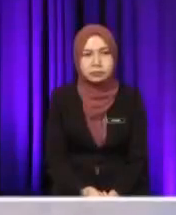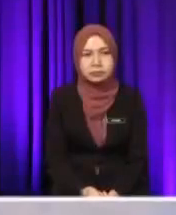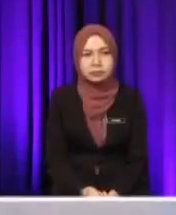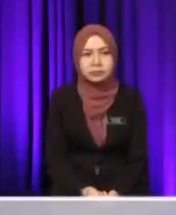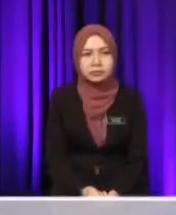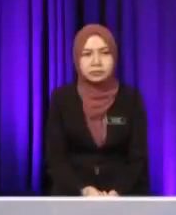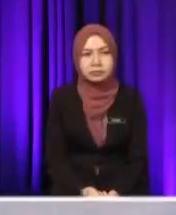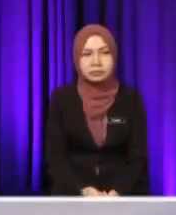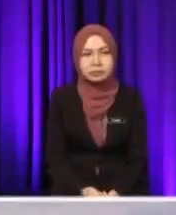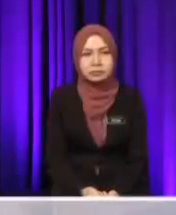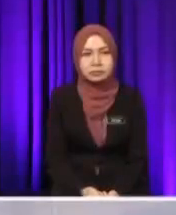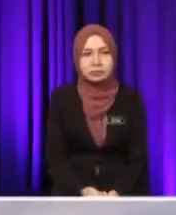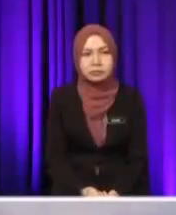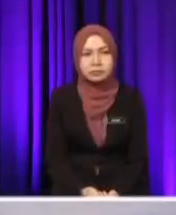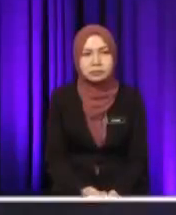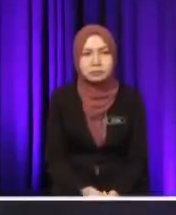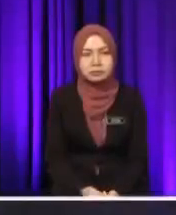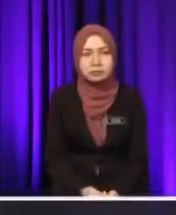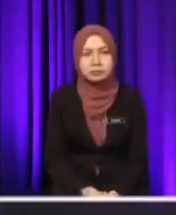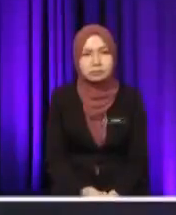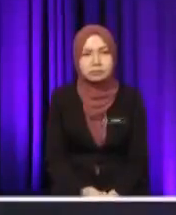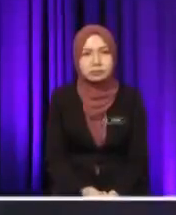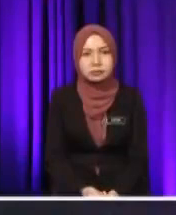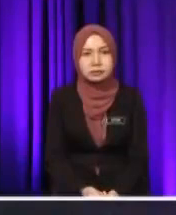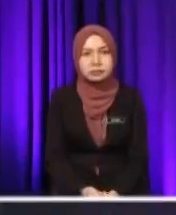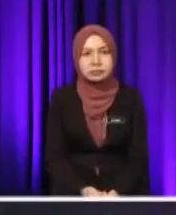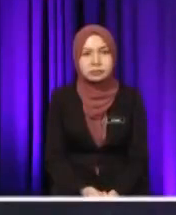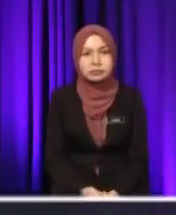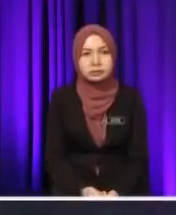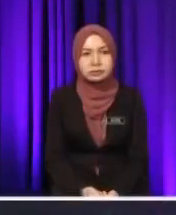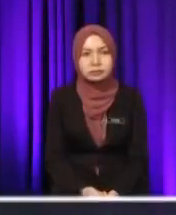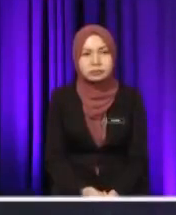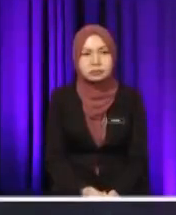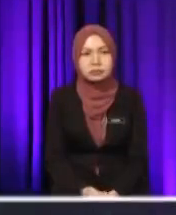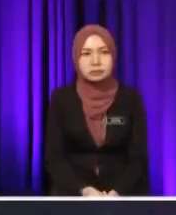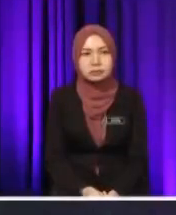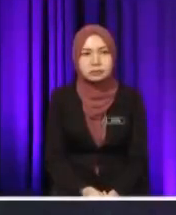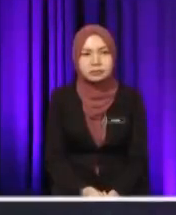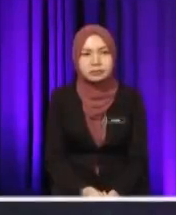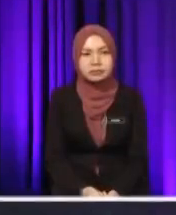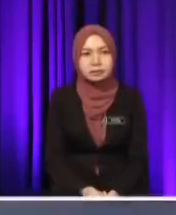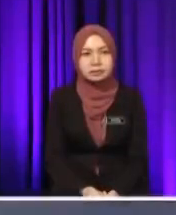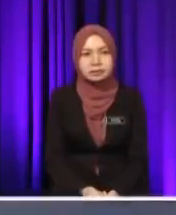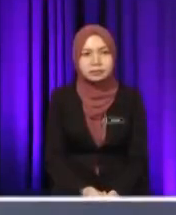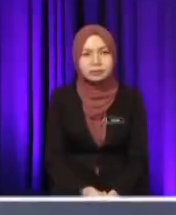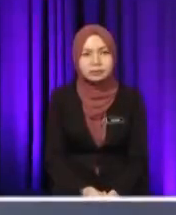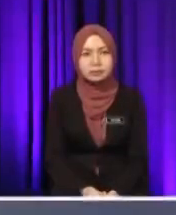Baik. Okay. Mana bahan acuan tadi? Yang mana? Yang ni. Bahan acuan dia. Sekejap. Bukan. Oh, belum lagi. Okey. Okey. Saya pakai satu